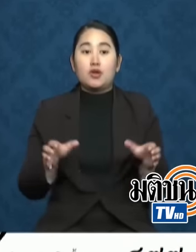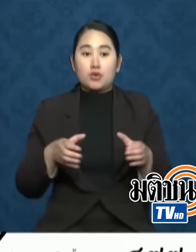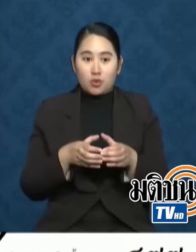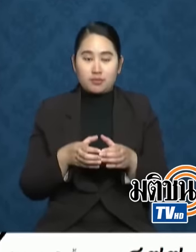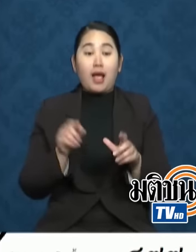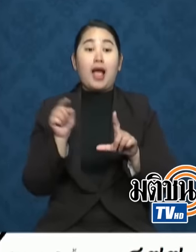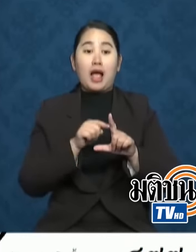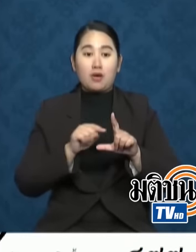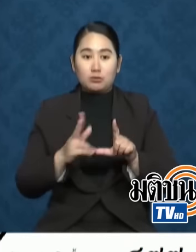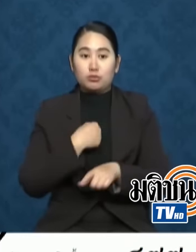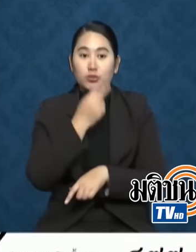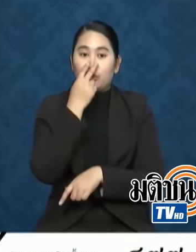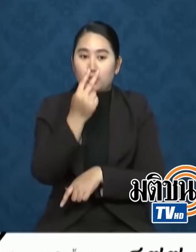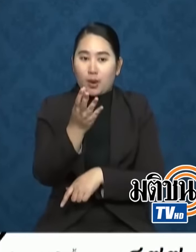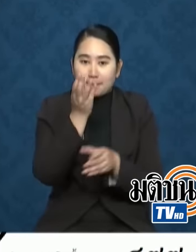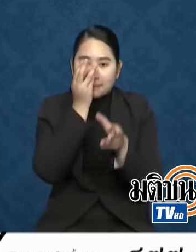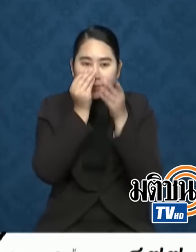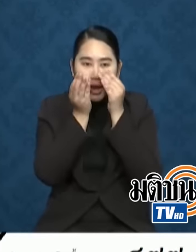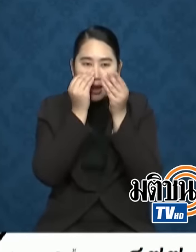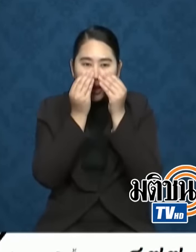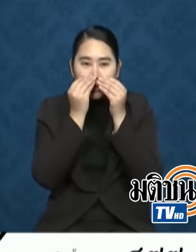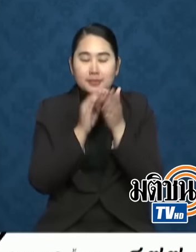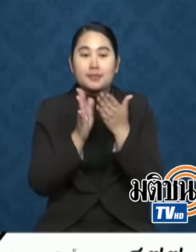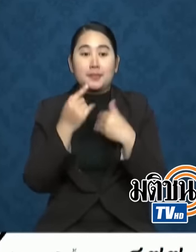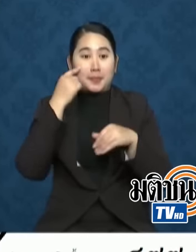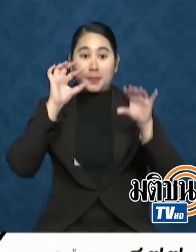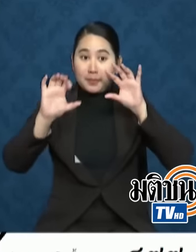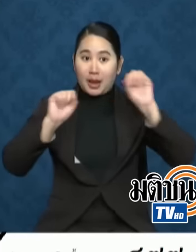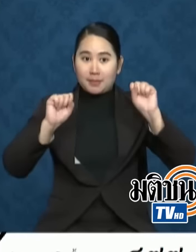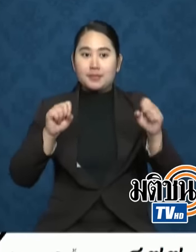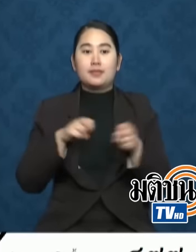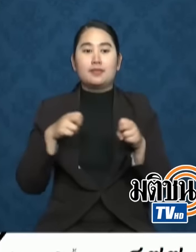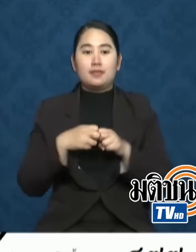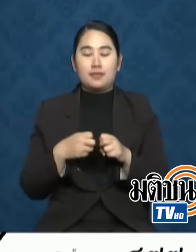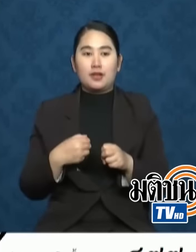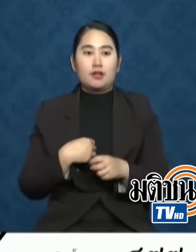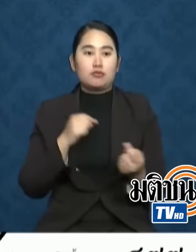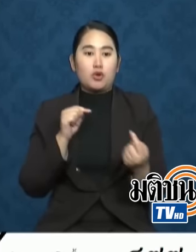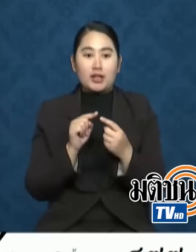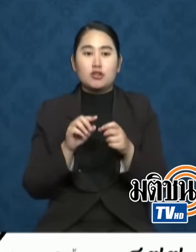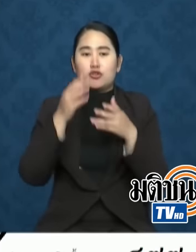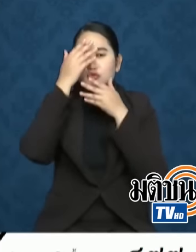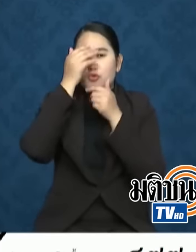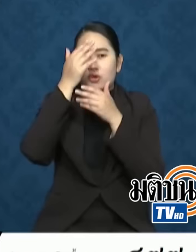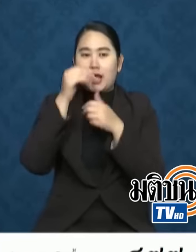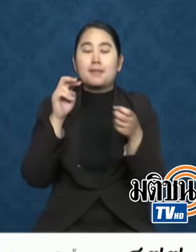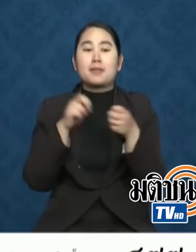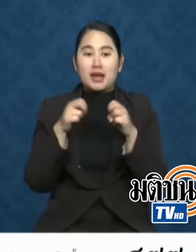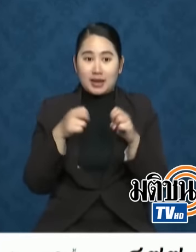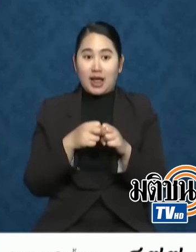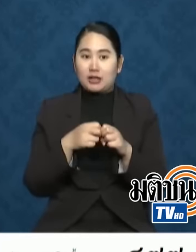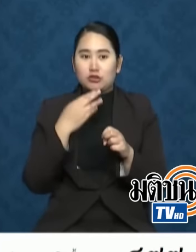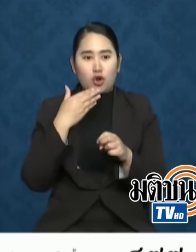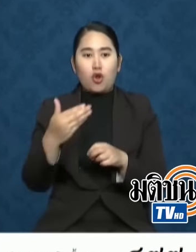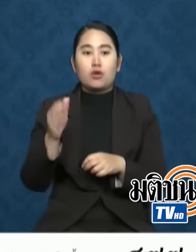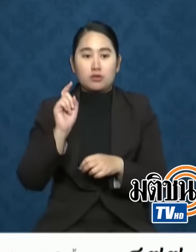จะติดตามประเด็นนี้อย่างใกล้ชิดและหวังว่ารัฐบาลจะไม่สนใจกับปัญหานี้เฉพาะแค่ช่วงที่มีปัญหาเท่านั้นแ